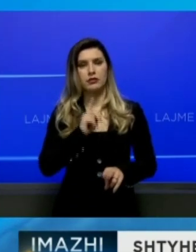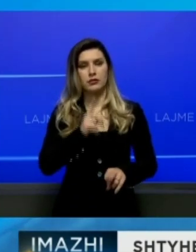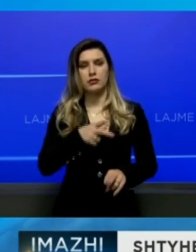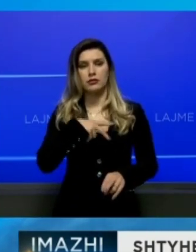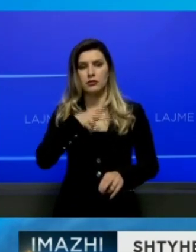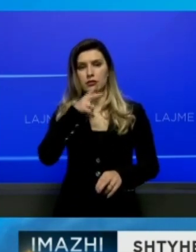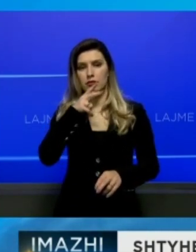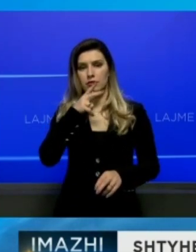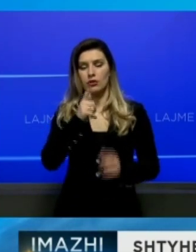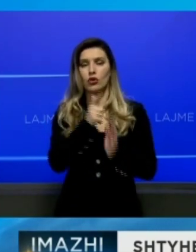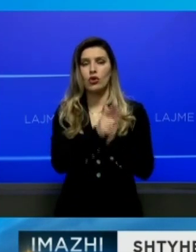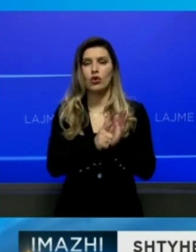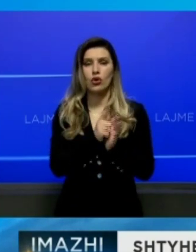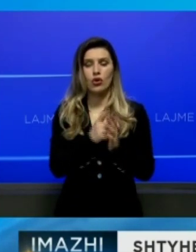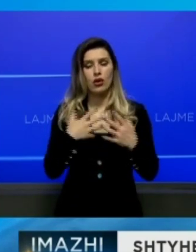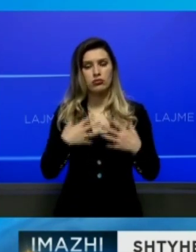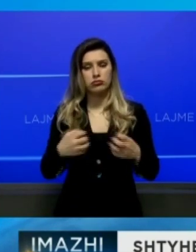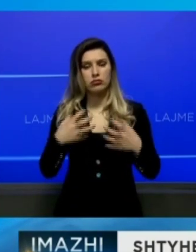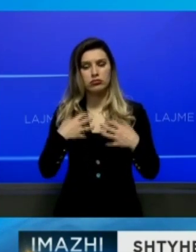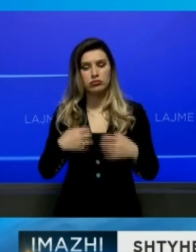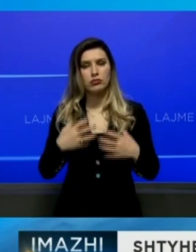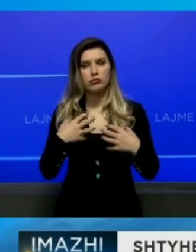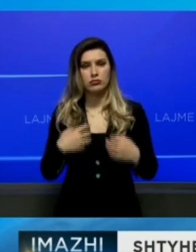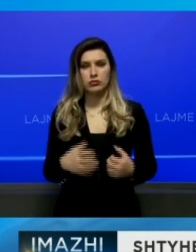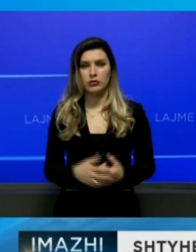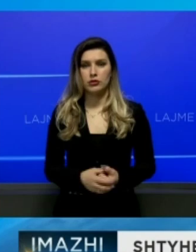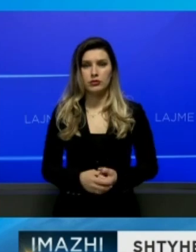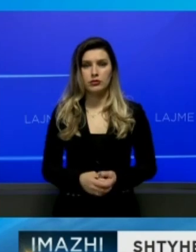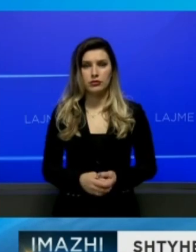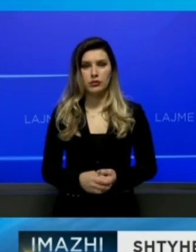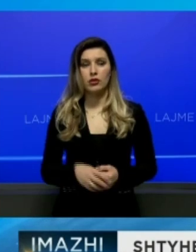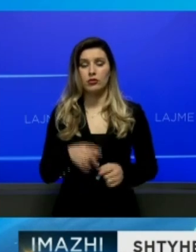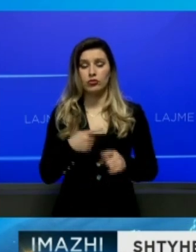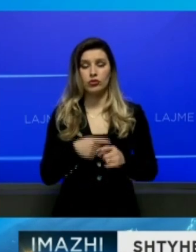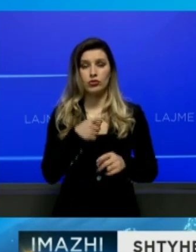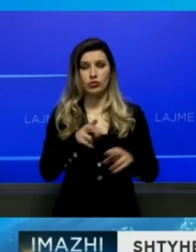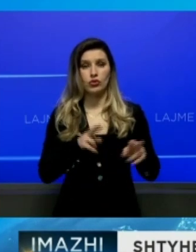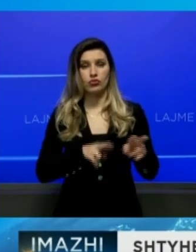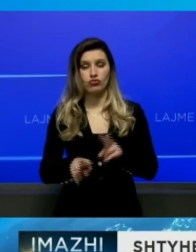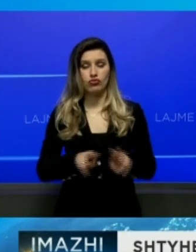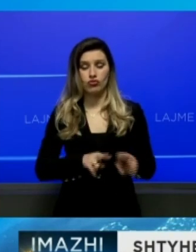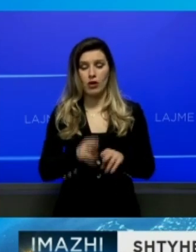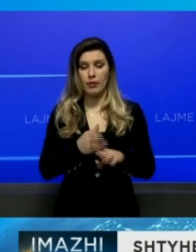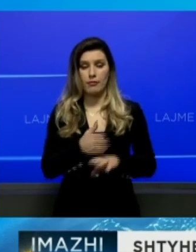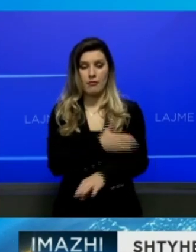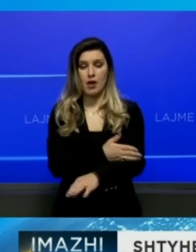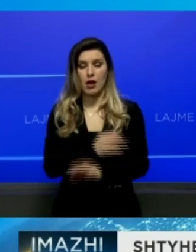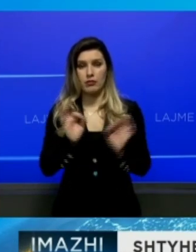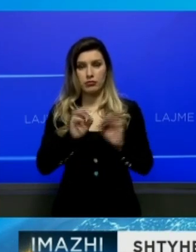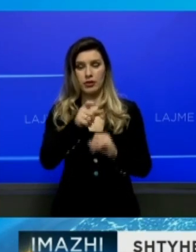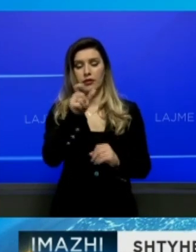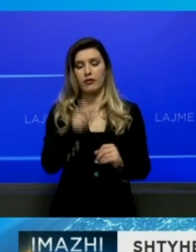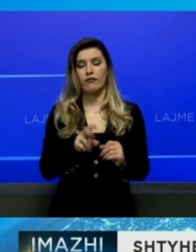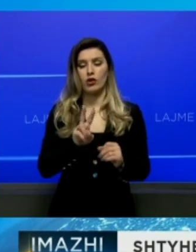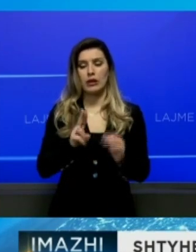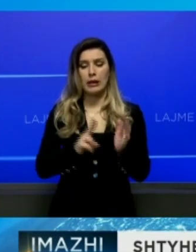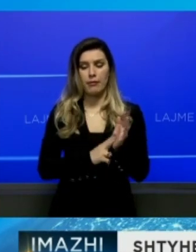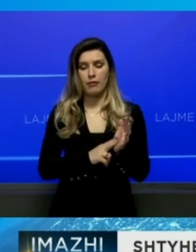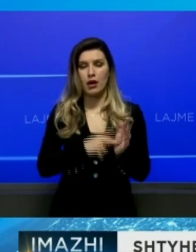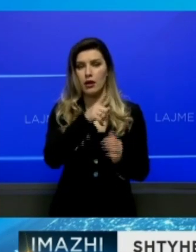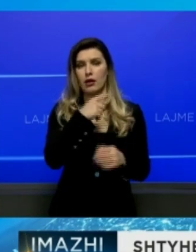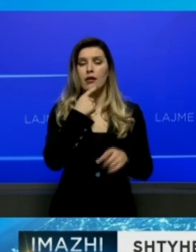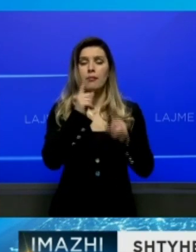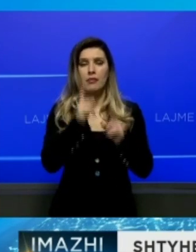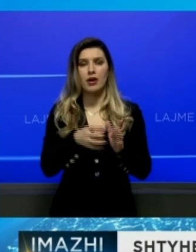të kërkoj ko ma shumë. Para kësaj deklarate, kryetarja e trupit gjykues, Violeta Namani, insistoi që